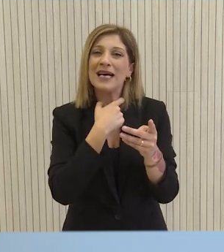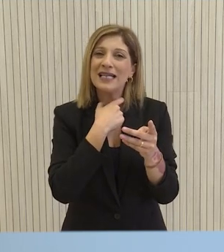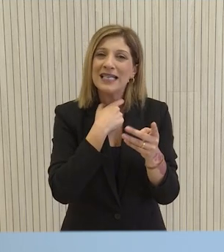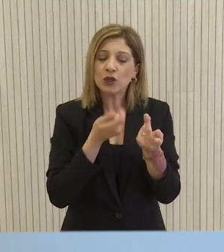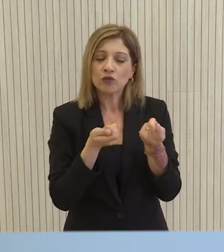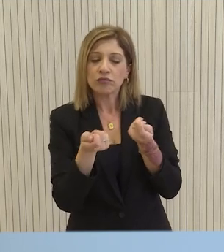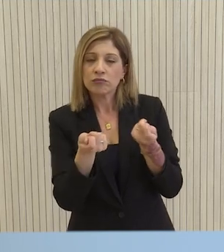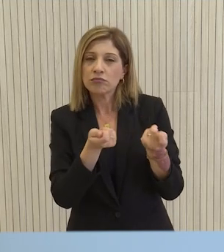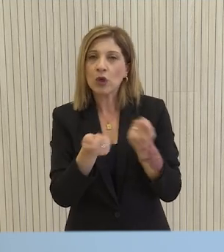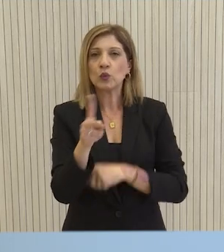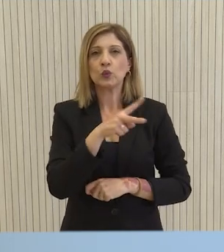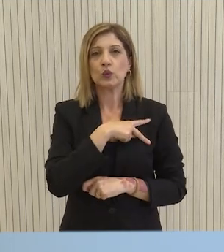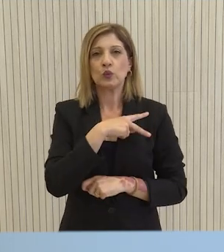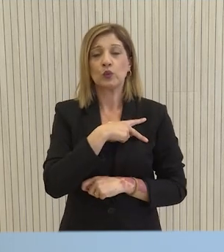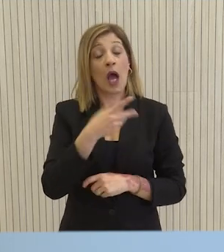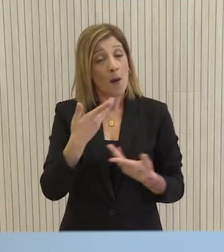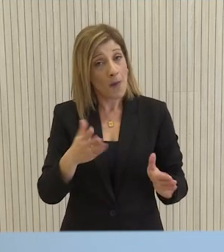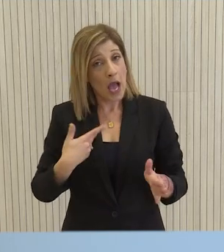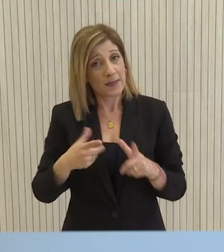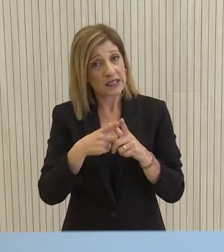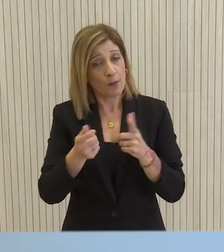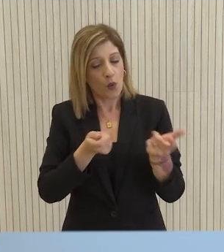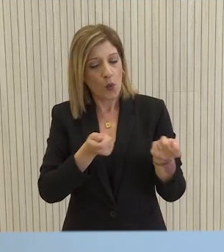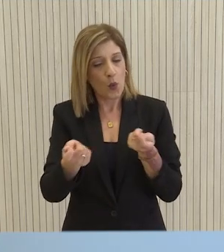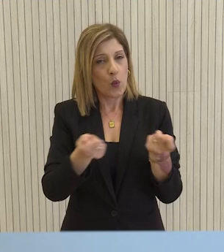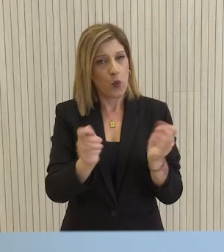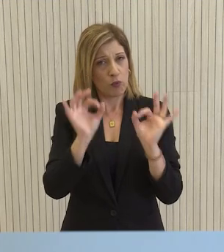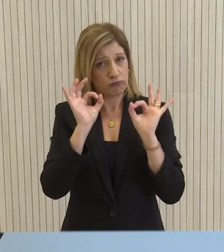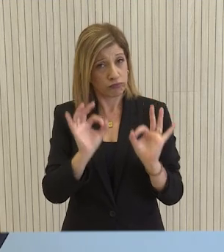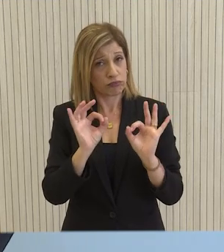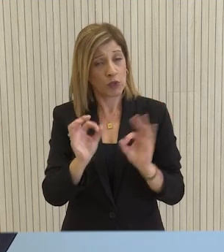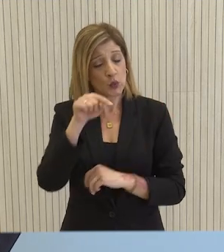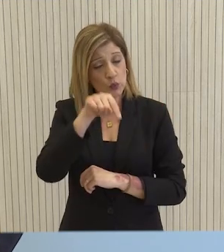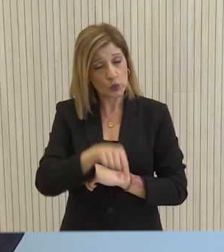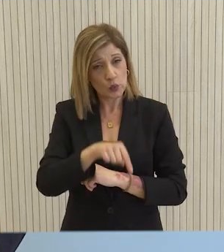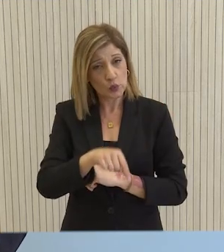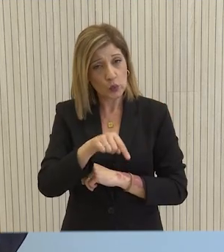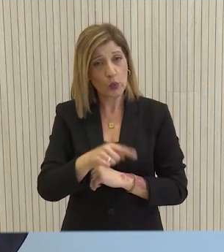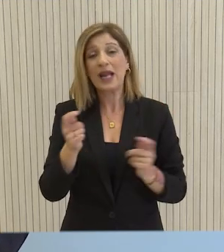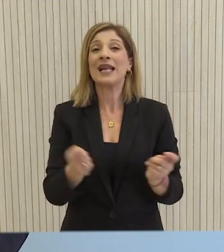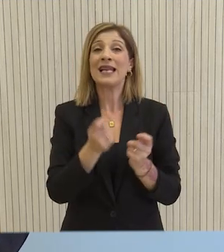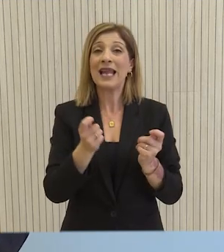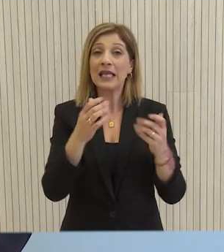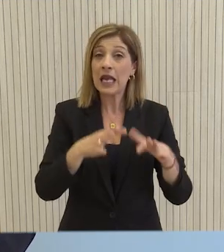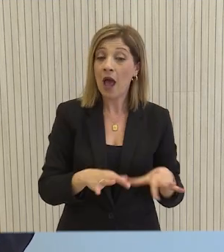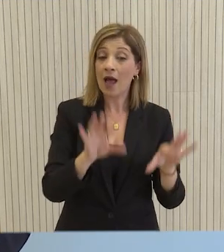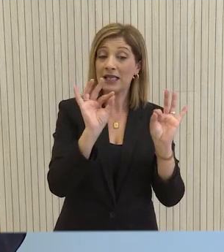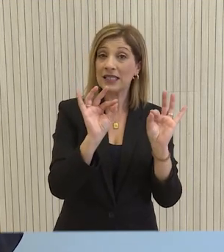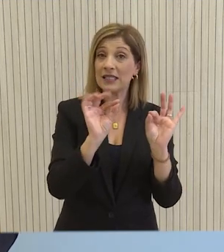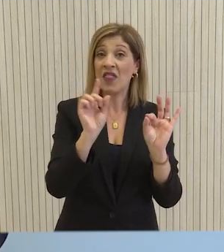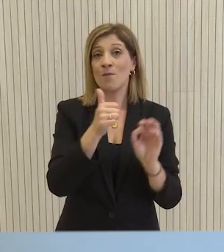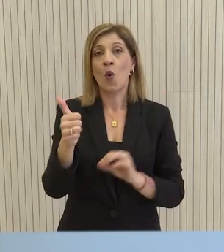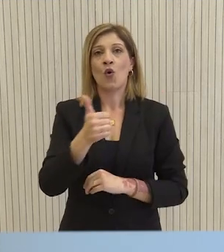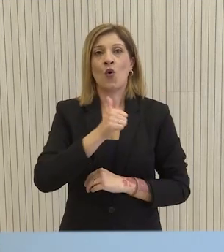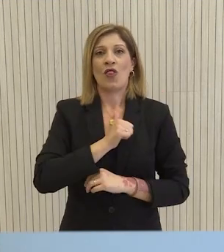λεπτομερή σχεδιασμό, ο οποίος και έχει γίνει από πλευράς της Κυπριακής Δημοκρατίας. Και πλέον η υλοποίηση, η έναρξη της υλοποίησης δεν είναι δική